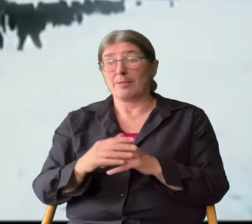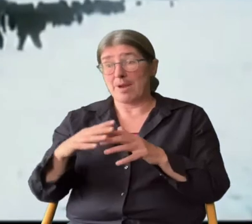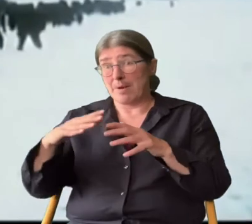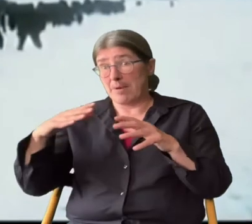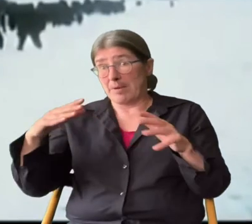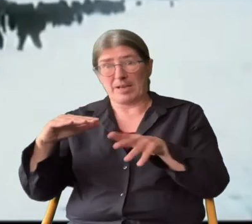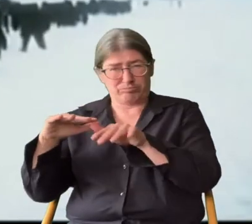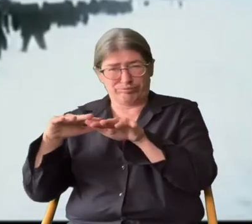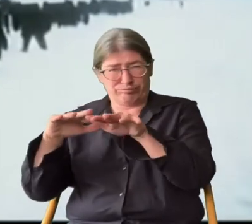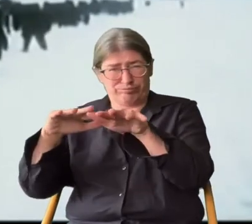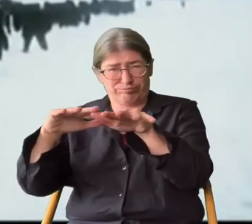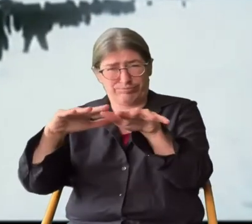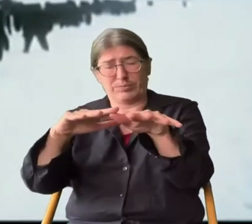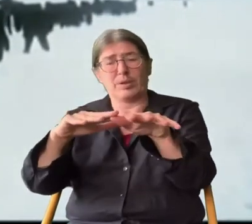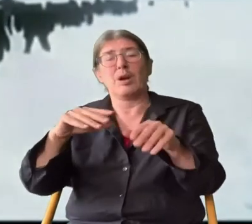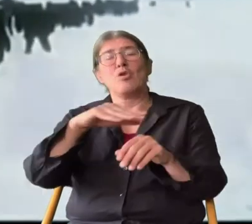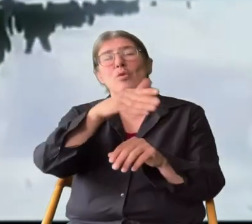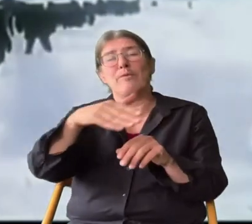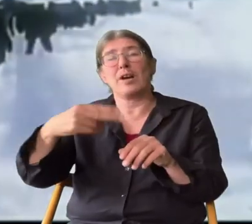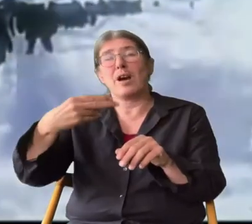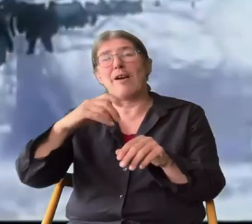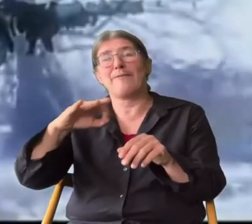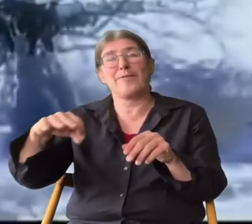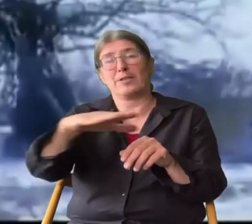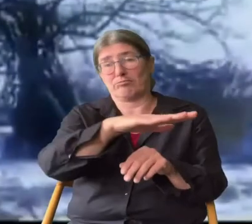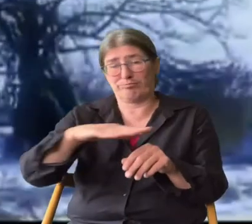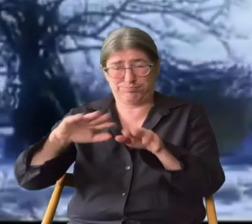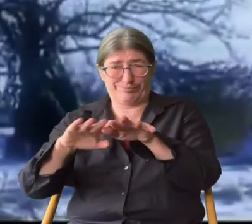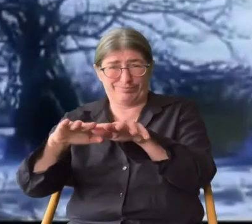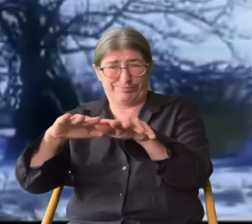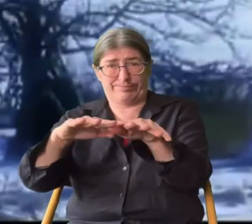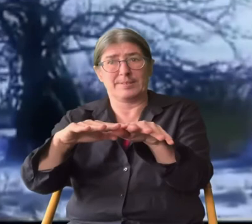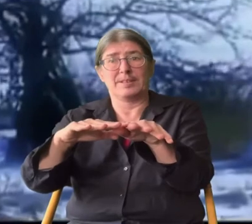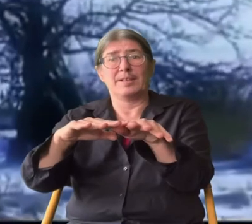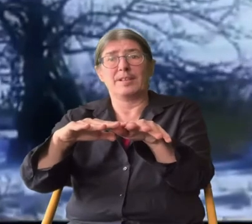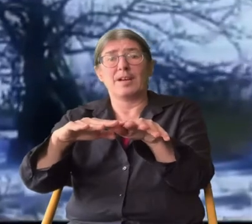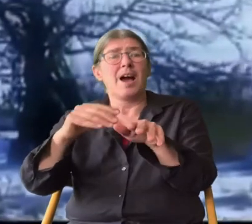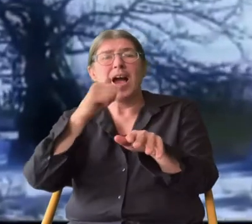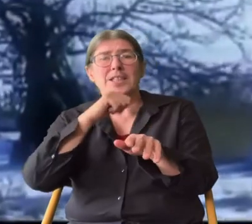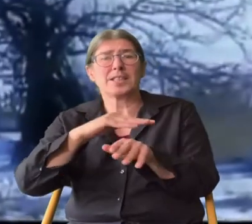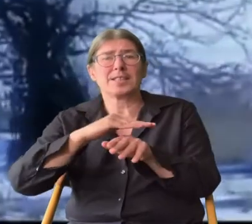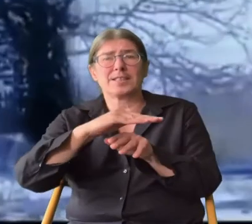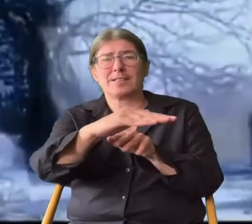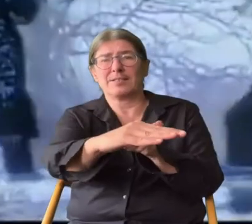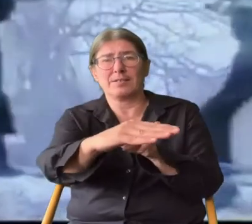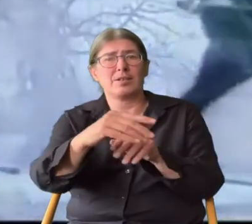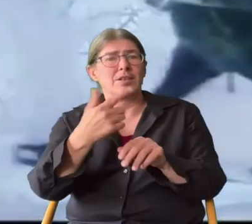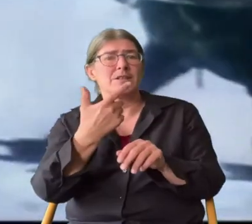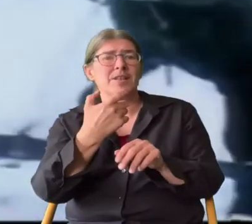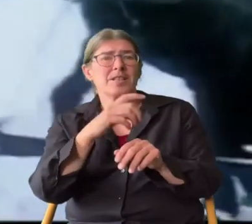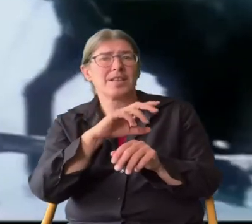Immer mehr Trecks strömen ans Ufer des Haffs. Vor ihnen liegt eine Eiswüste. Fast